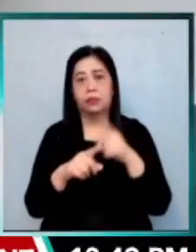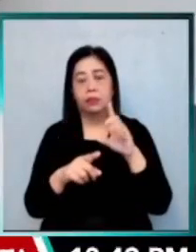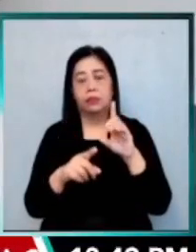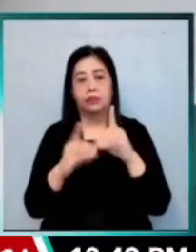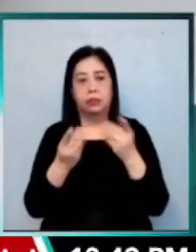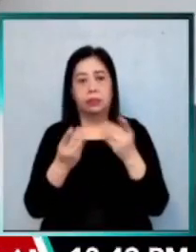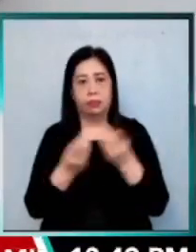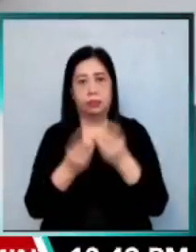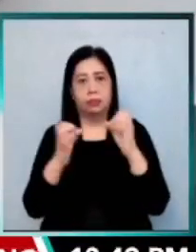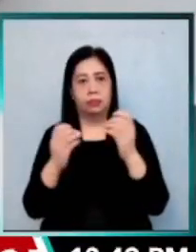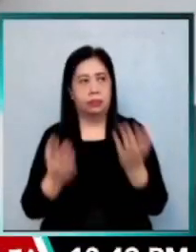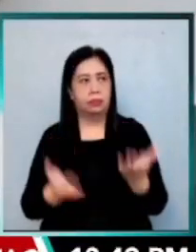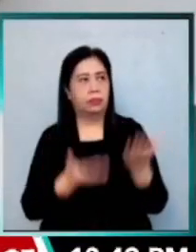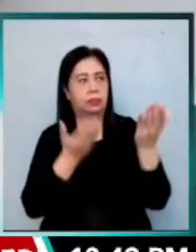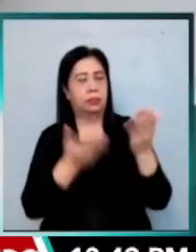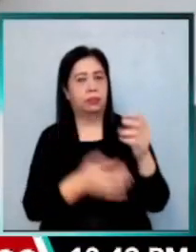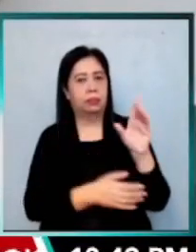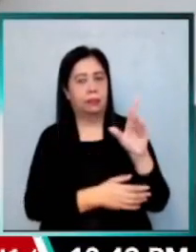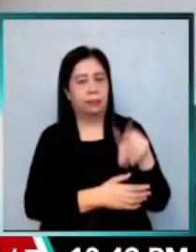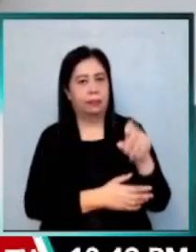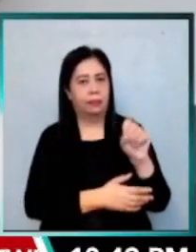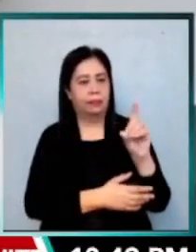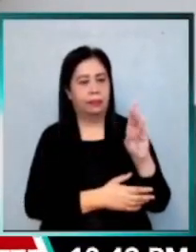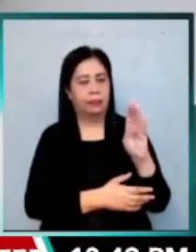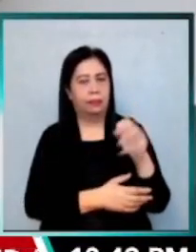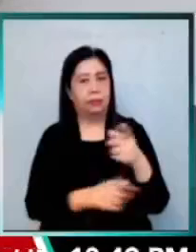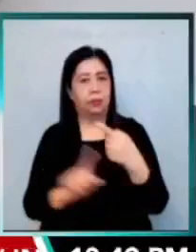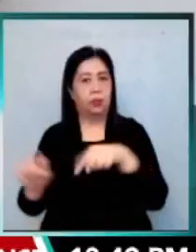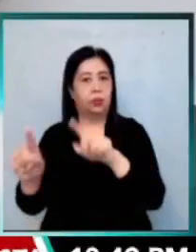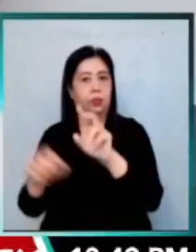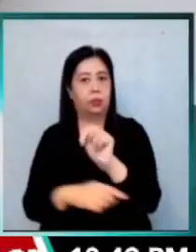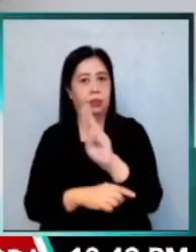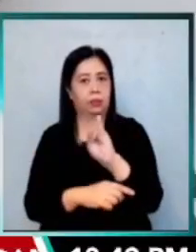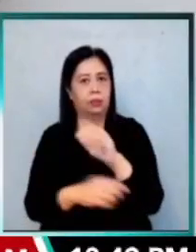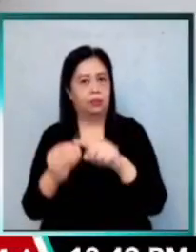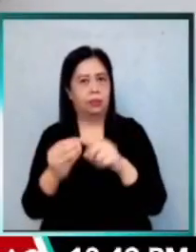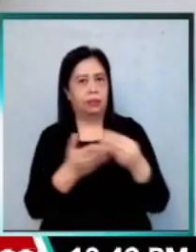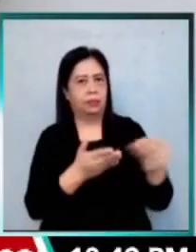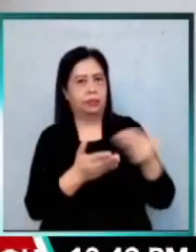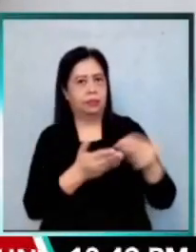raw noong Biyernes sa NBI ang mga dokumento kaugnay sa procurement ng laptops.